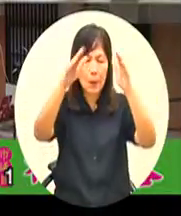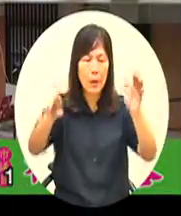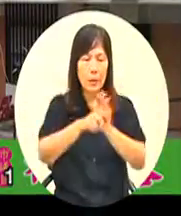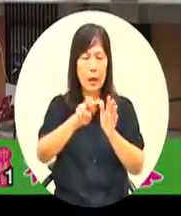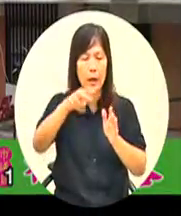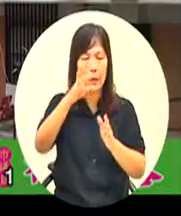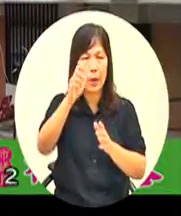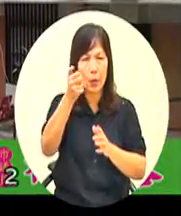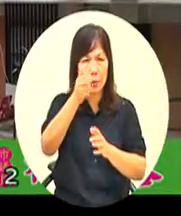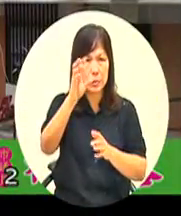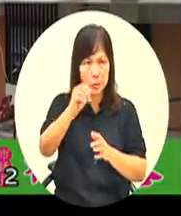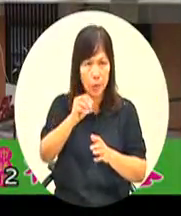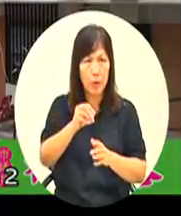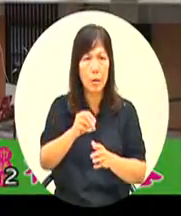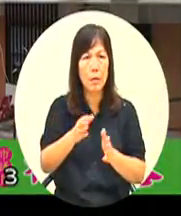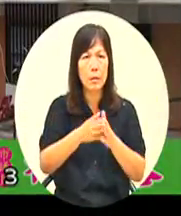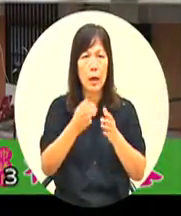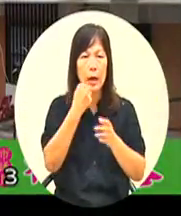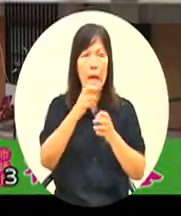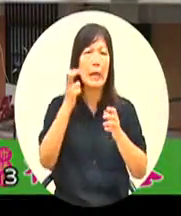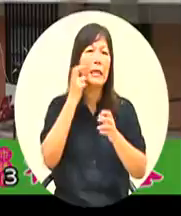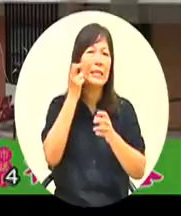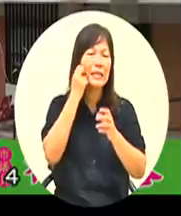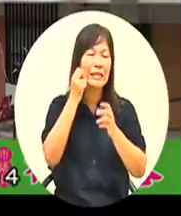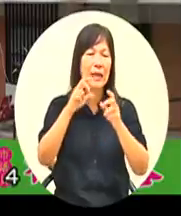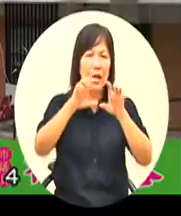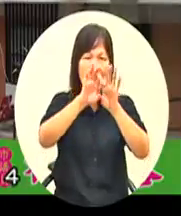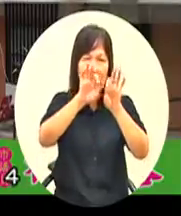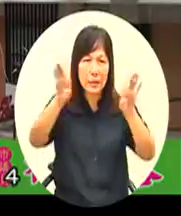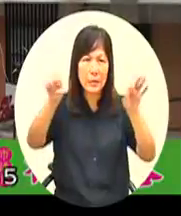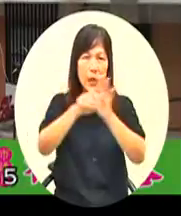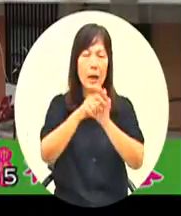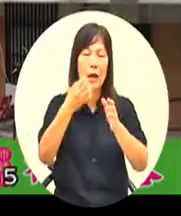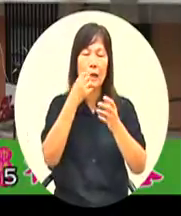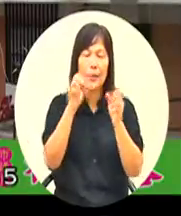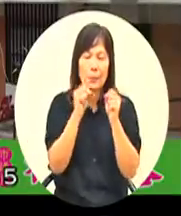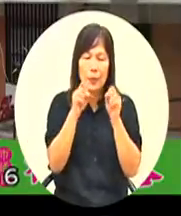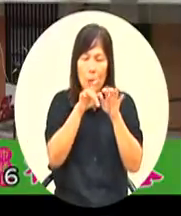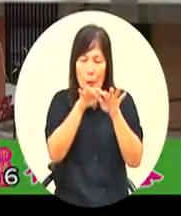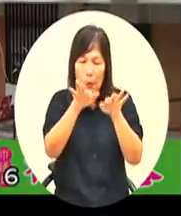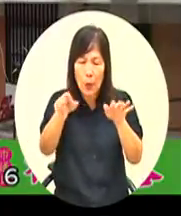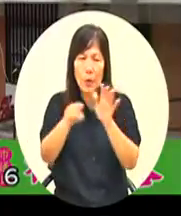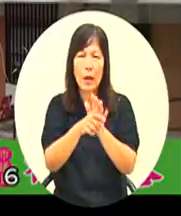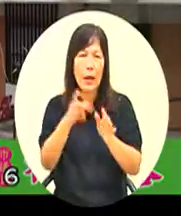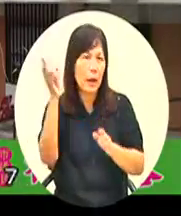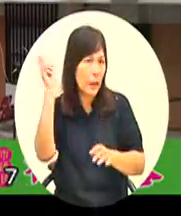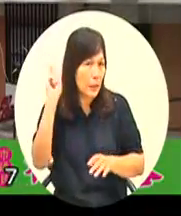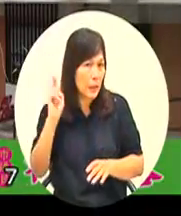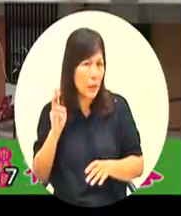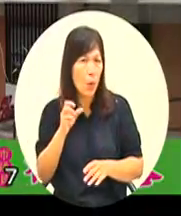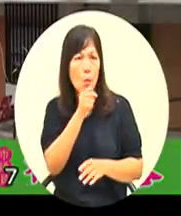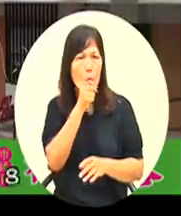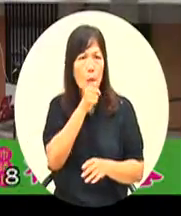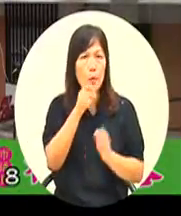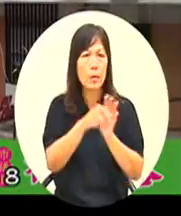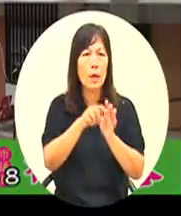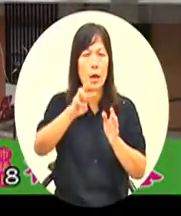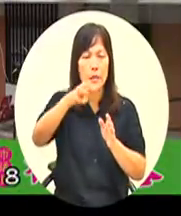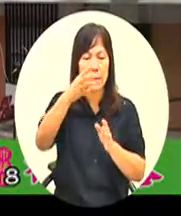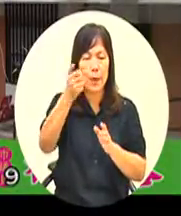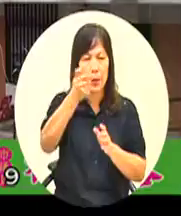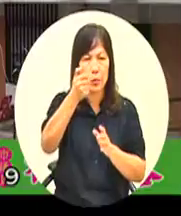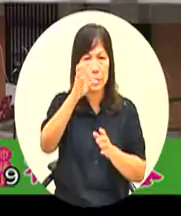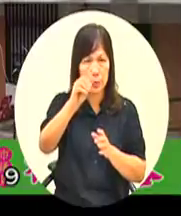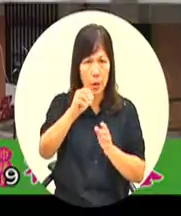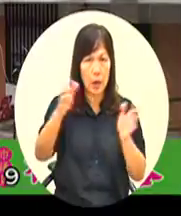250万。那加上轻钢架还有空调影音要350万，那